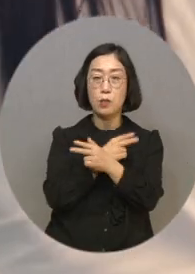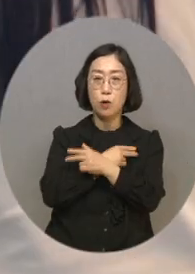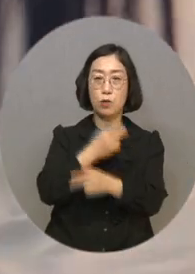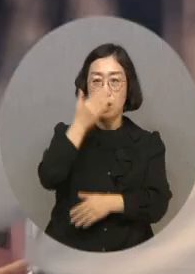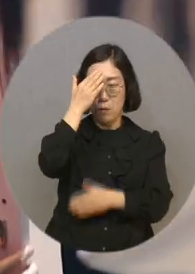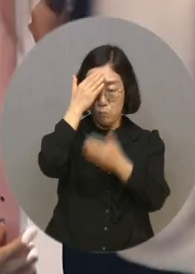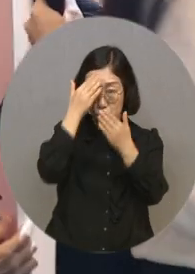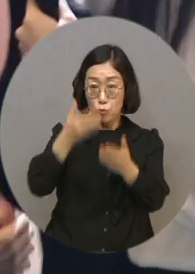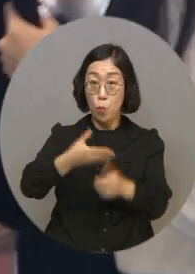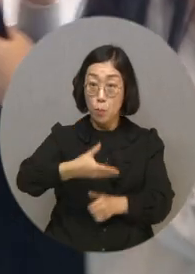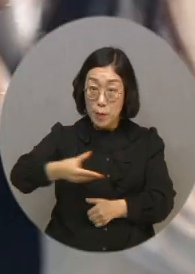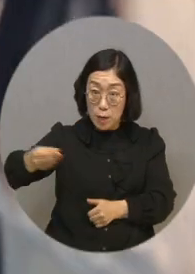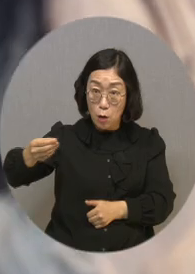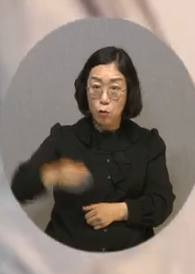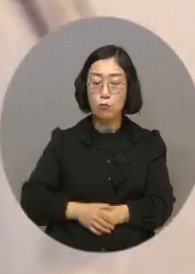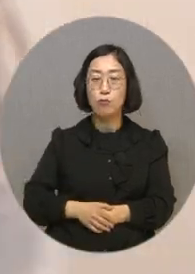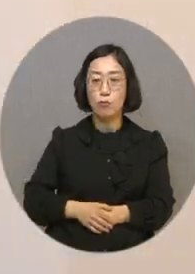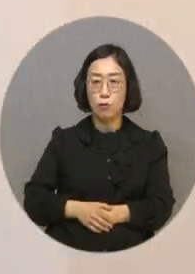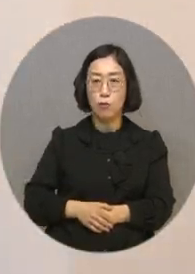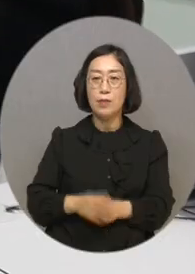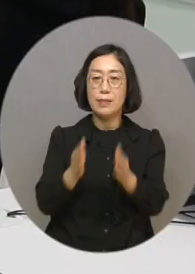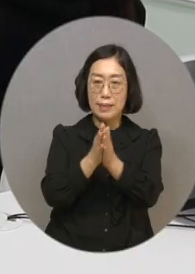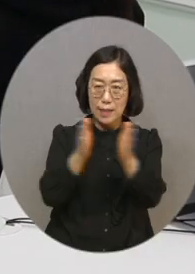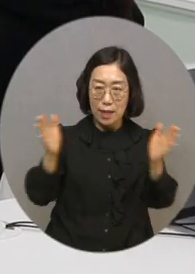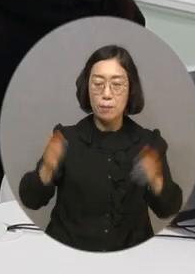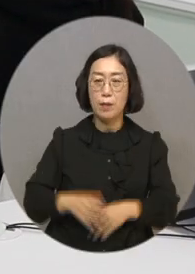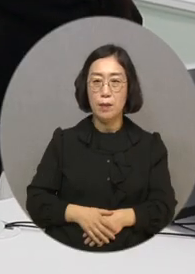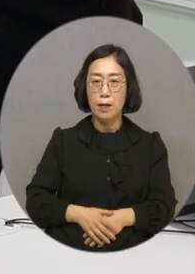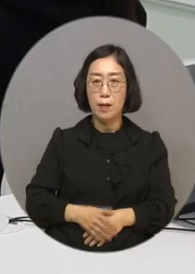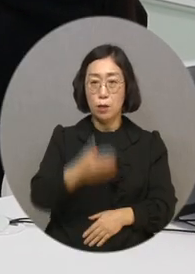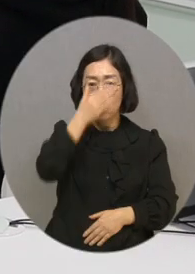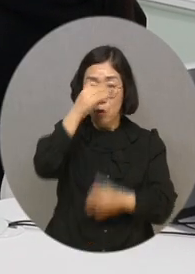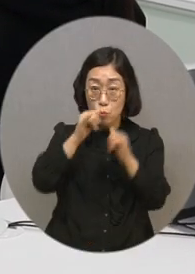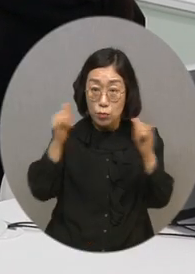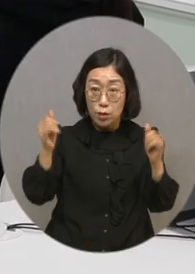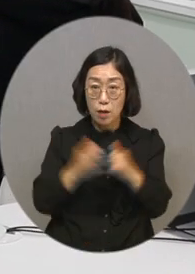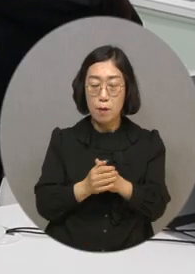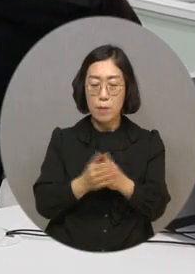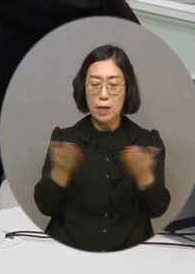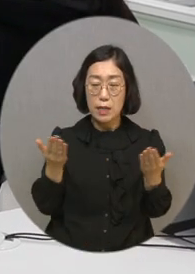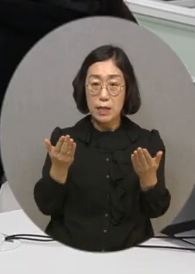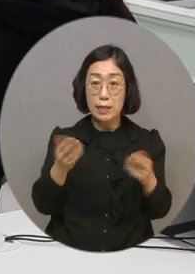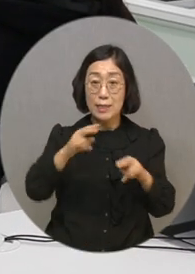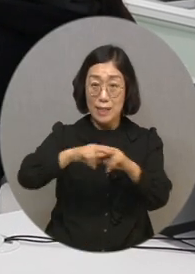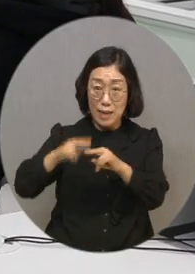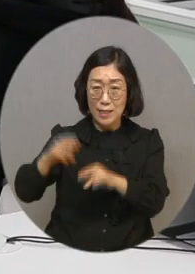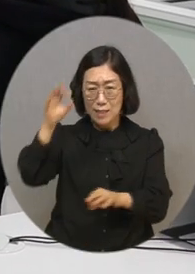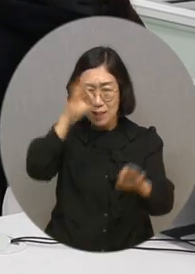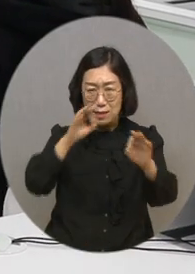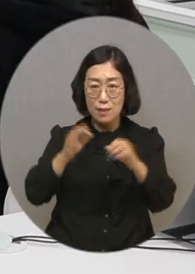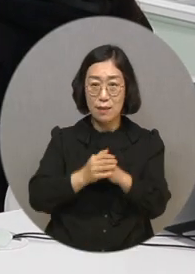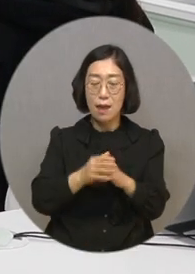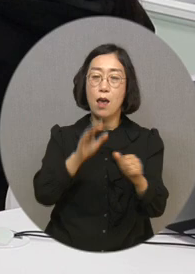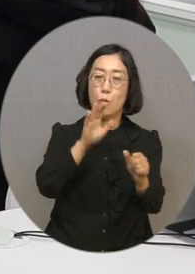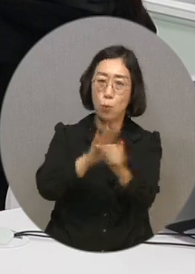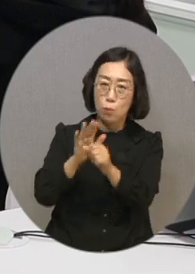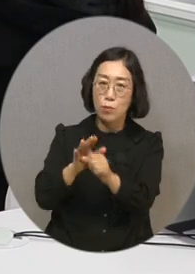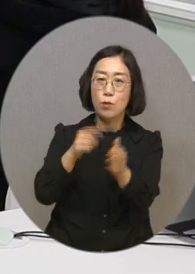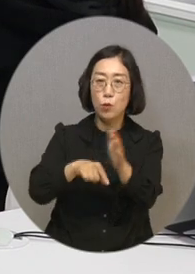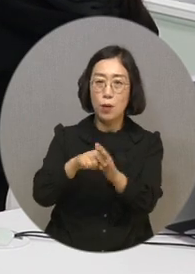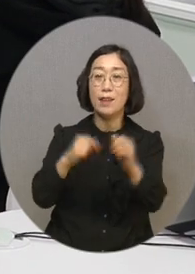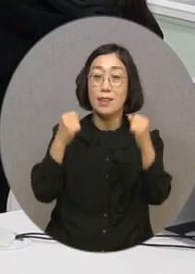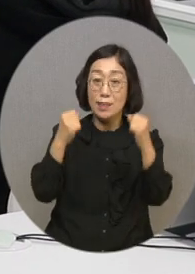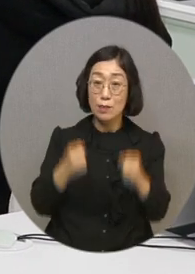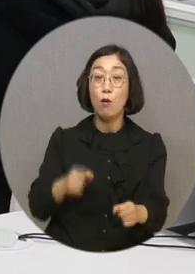사업인 섬섬옷장을 운영합니다. 청년들이 취업에 대한 꿈을 펼칠 수 있도록 응원한다는 의미를